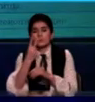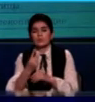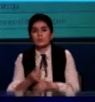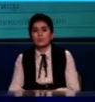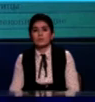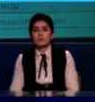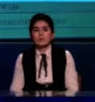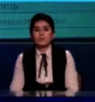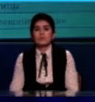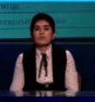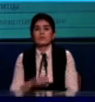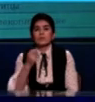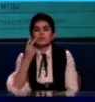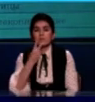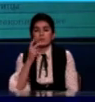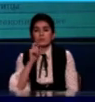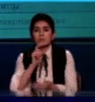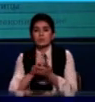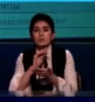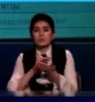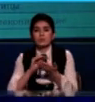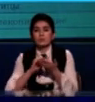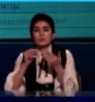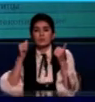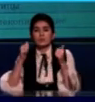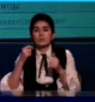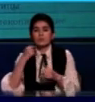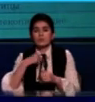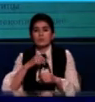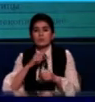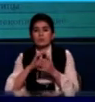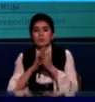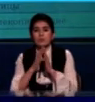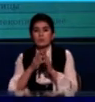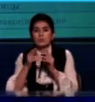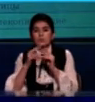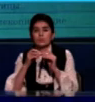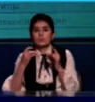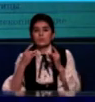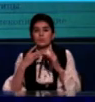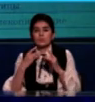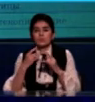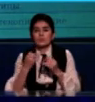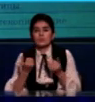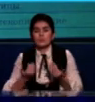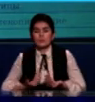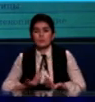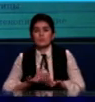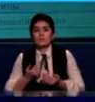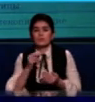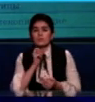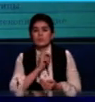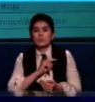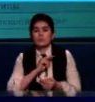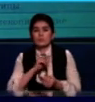2. Второе задание – написать в таблицу характерные признаки нервной системы животных,